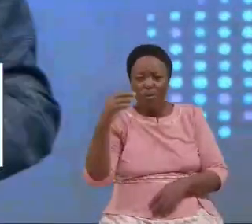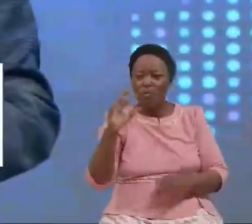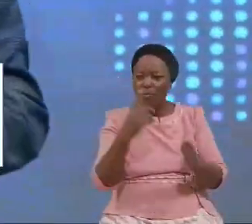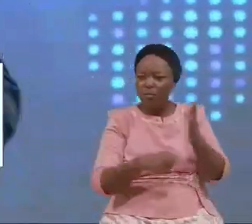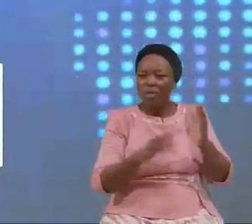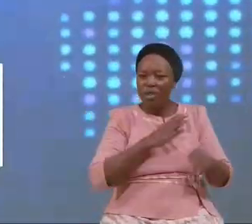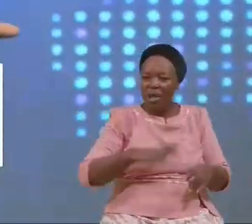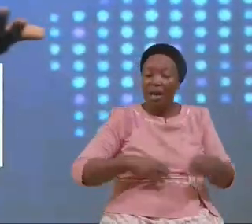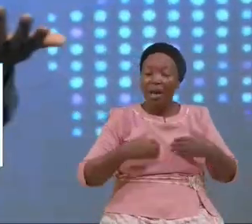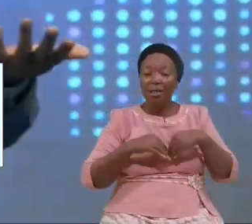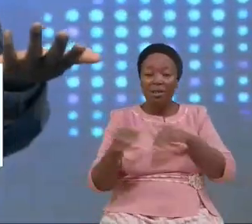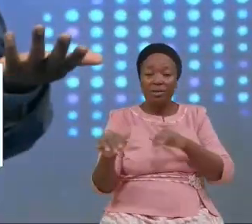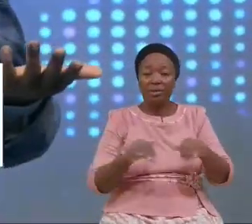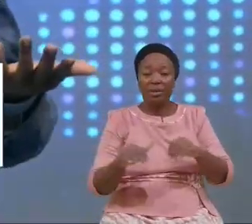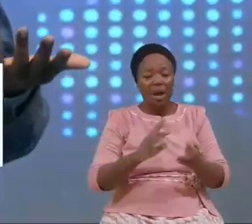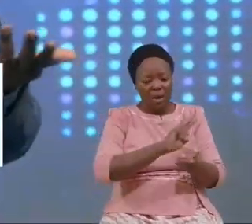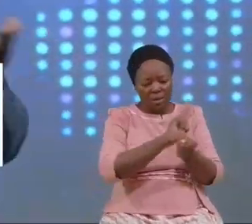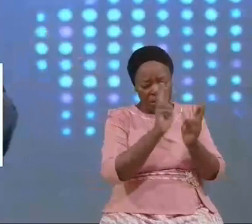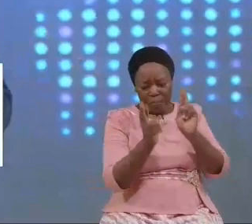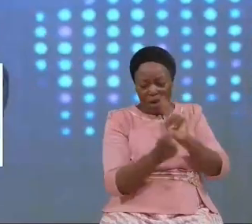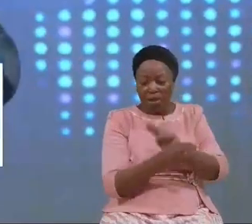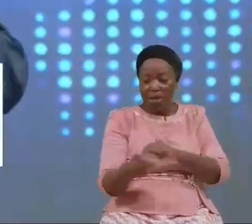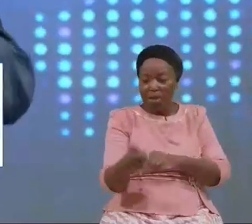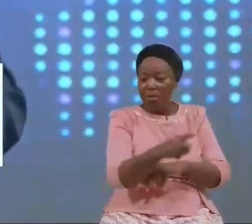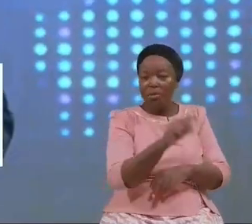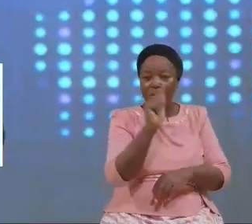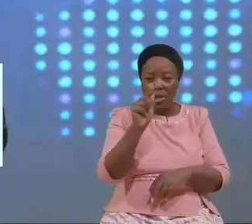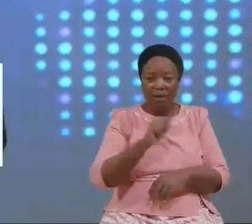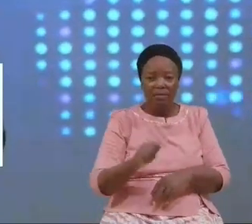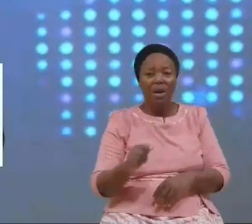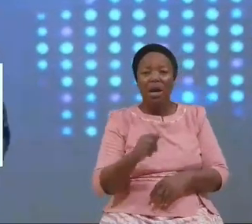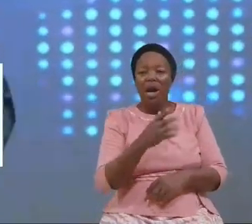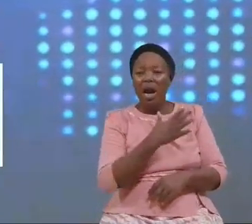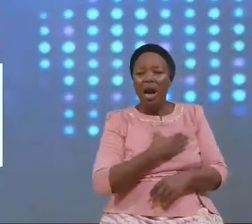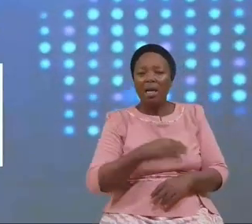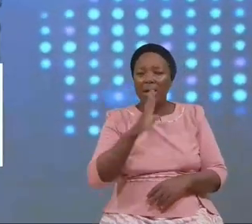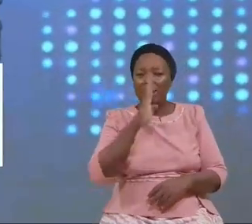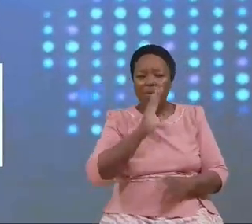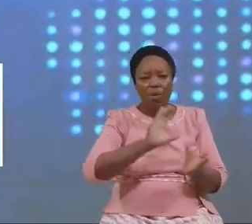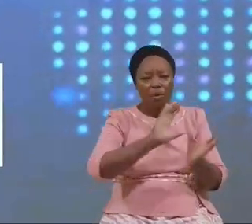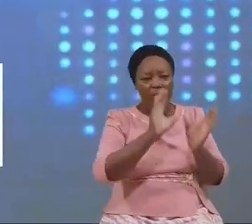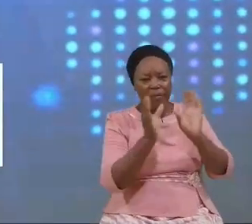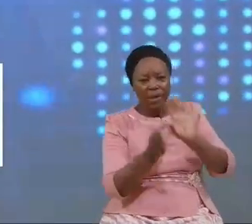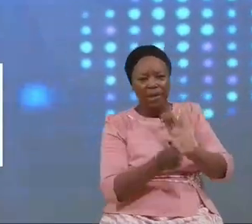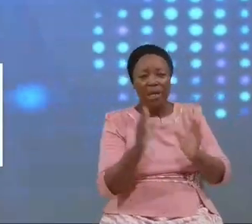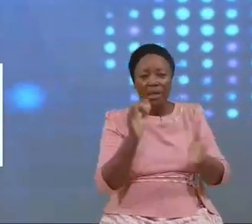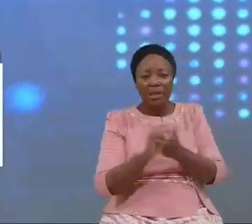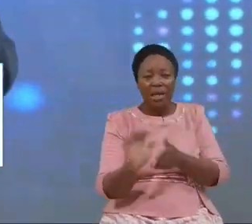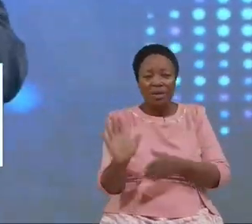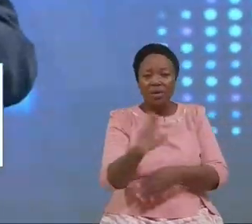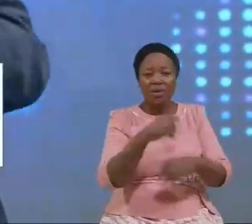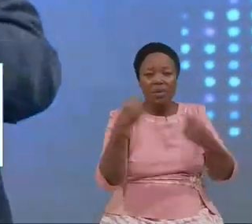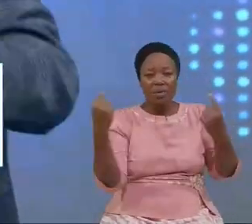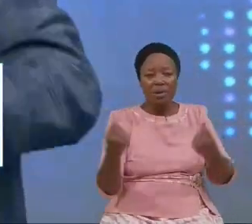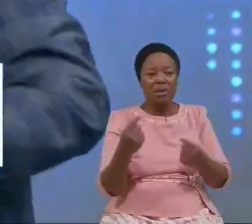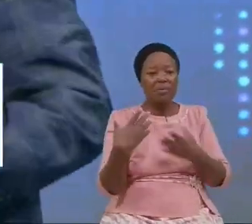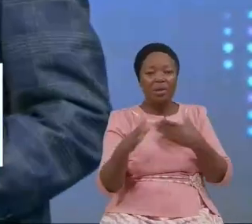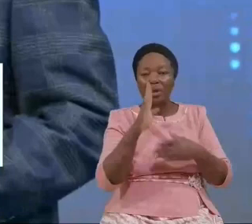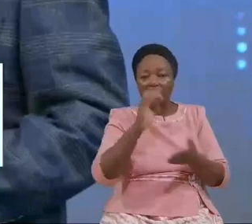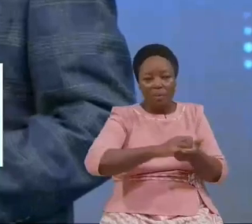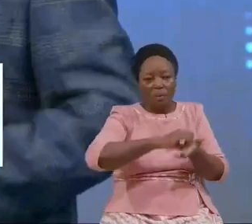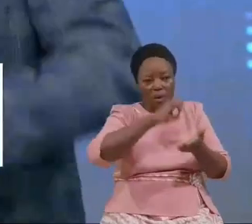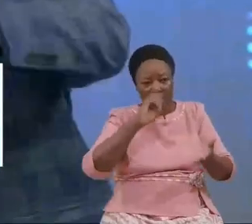Christ a fait repentez-vous donc et convertissez vos afin que vos péchez